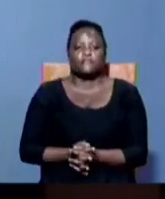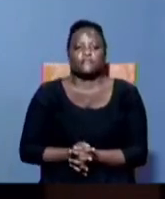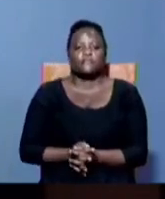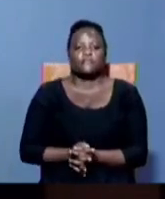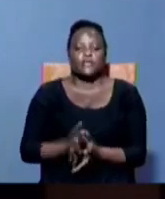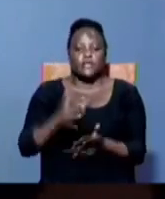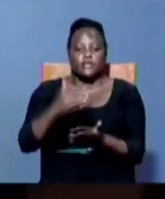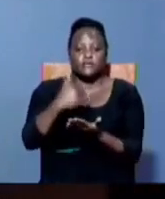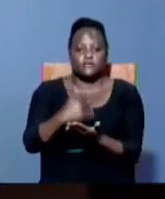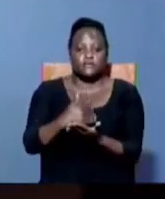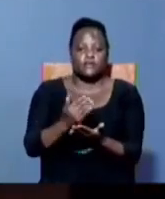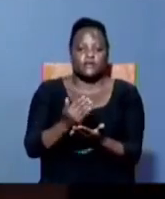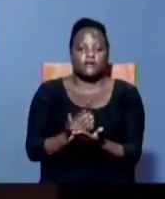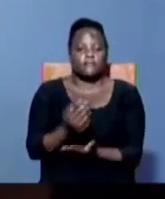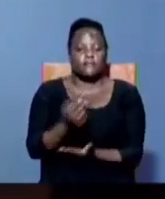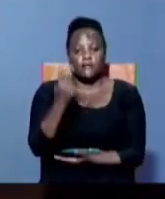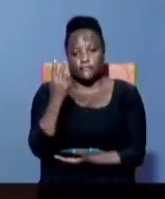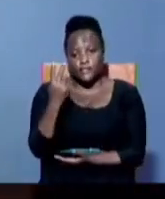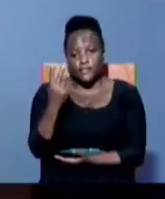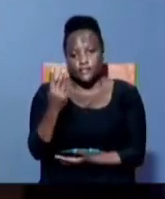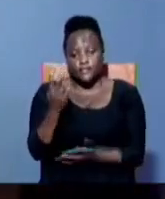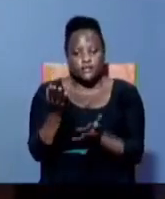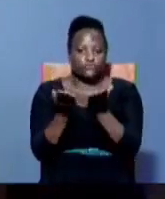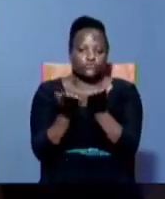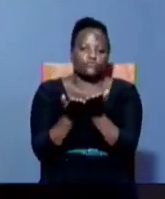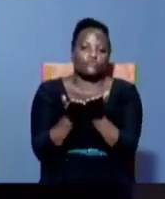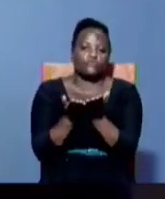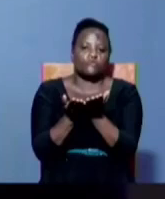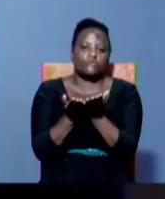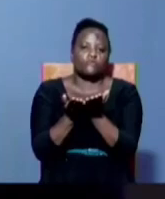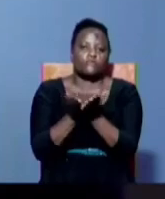ya sehemu ya pili ya somo